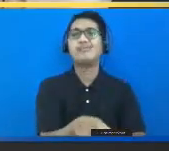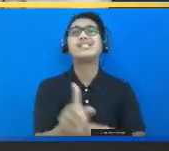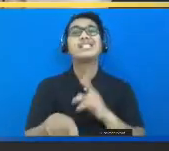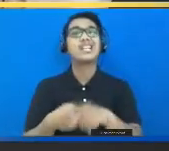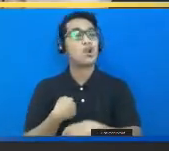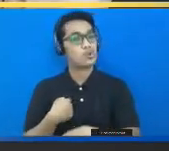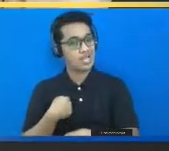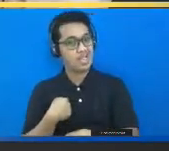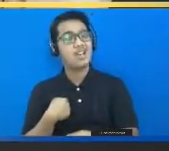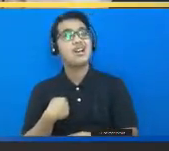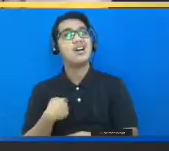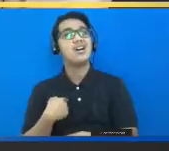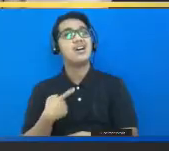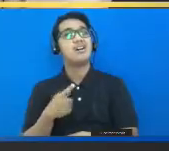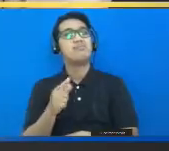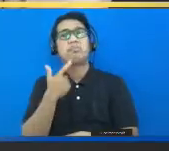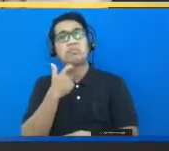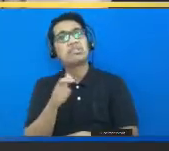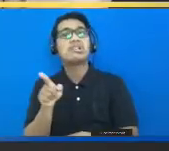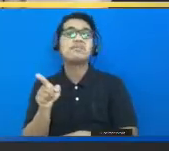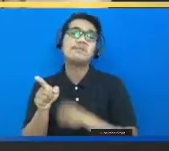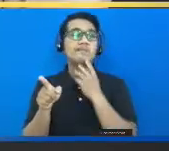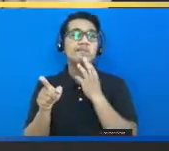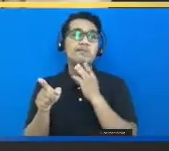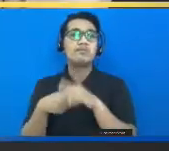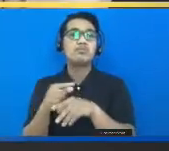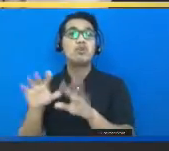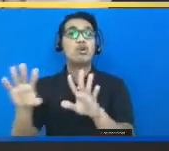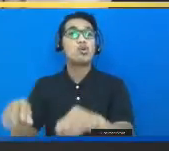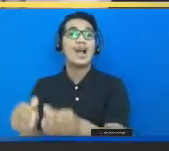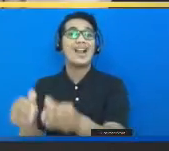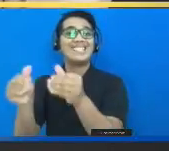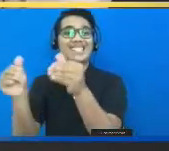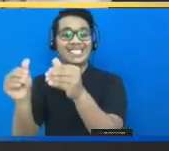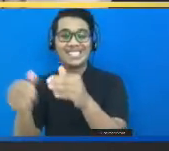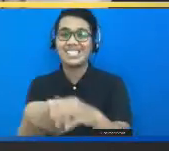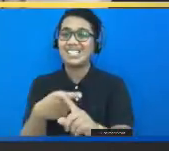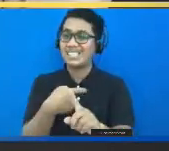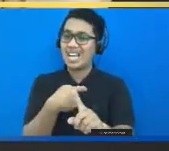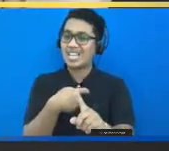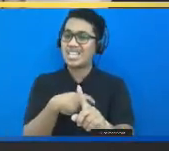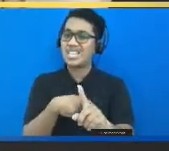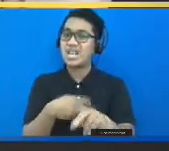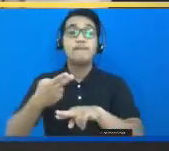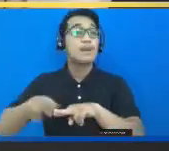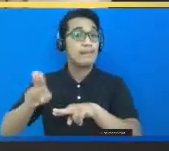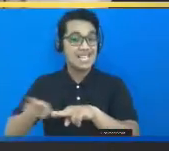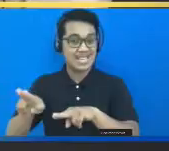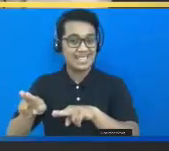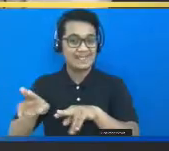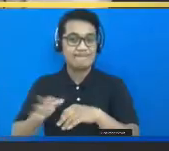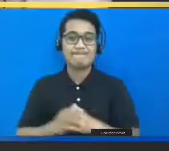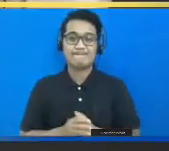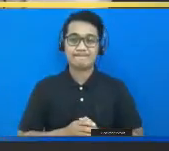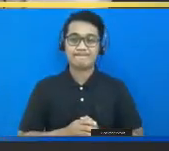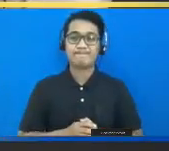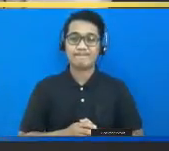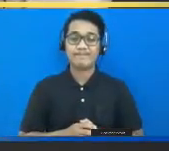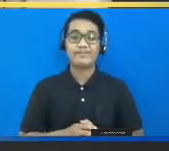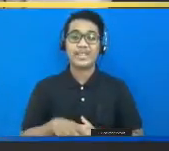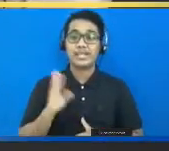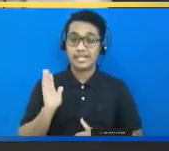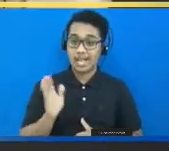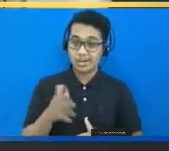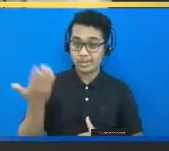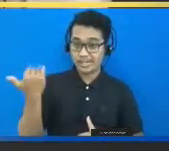lebih mementingkan kualitas dari pemulihan itu Jadi kalau